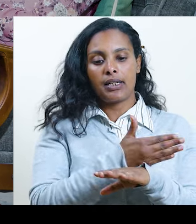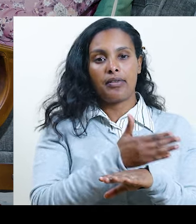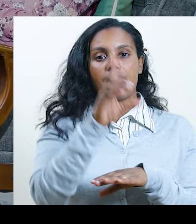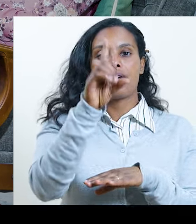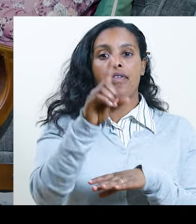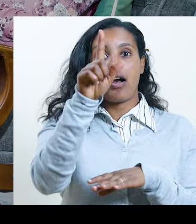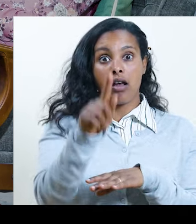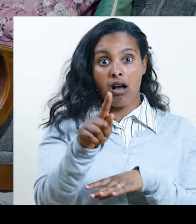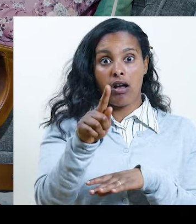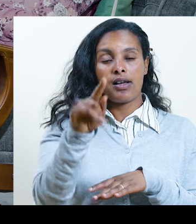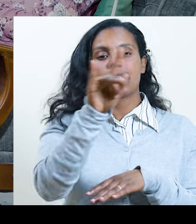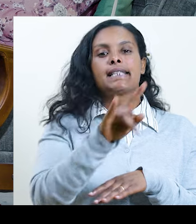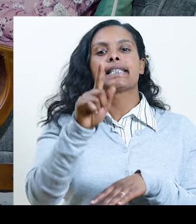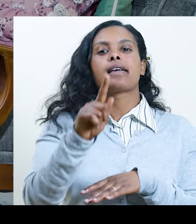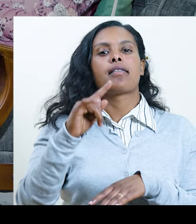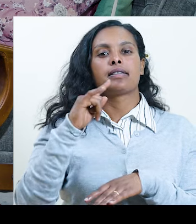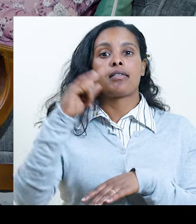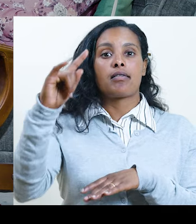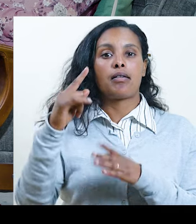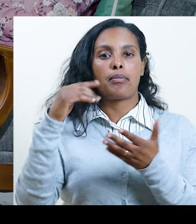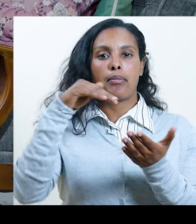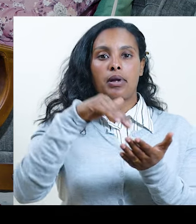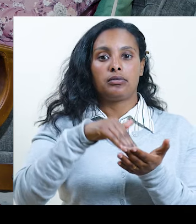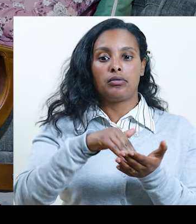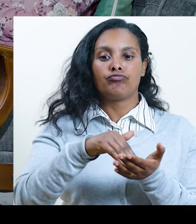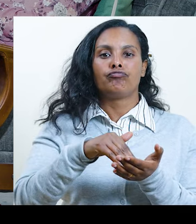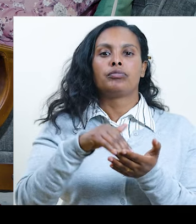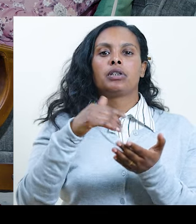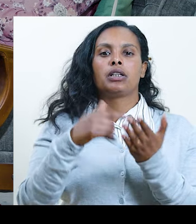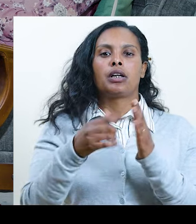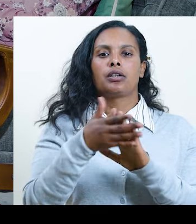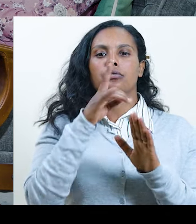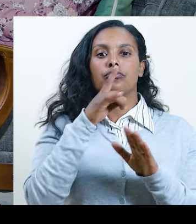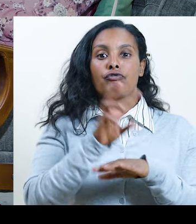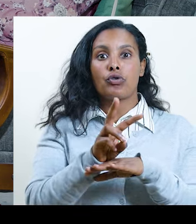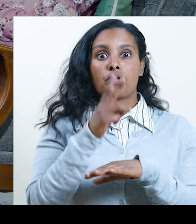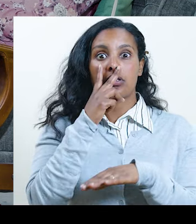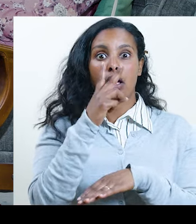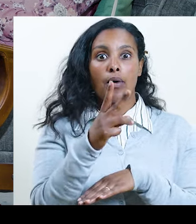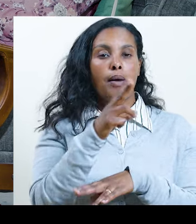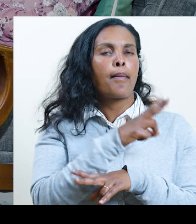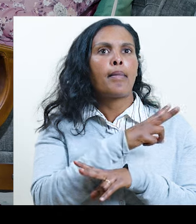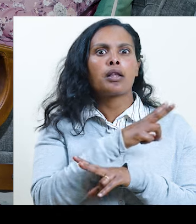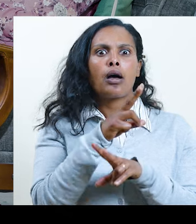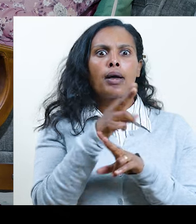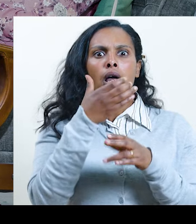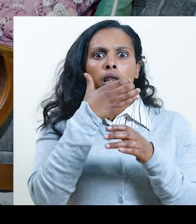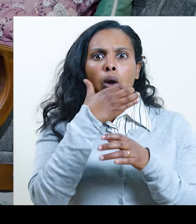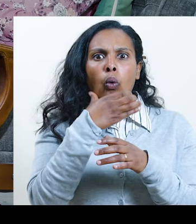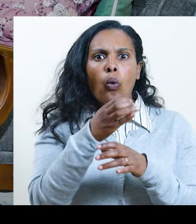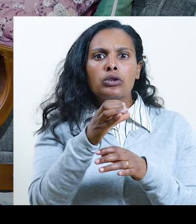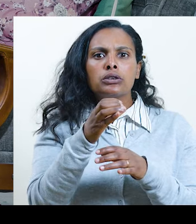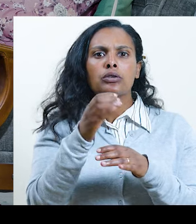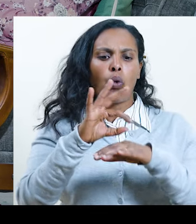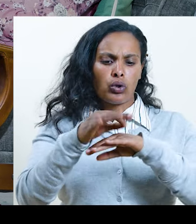ቅድም የፋናውን የዜና ፕሮግራም ሳይ አንቺ መልሰሽ ሾክ ሆነሻል። እኔ ግን እሱን ቪዲዮ ሳየው በጣም እንደዛ ትኩስ